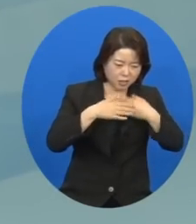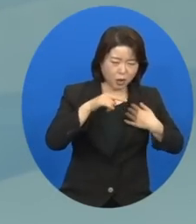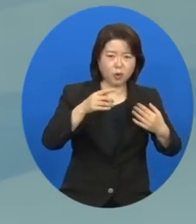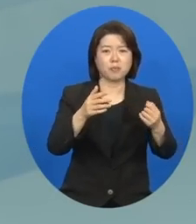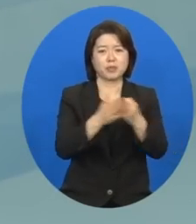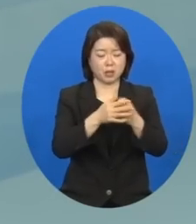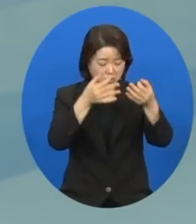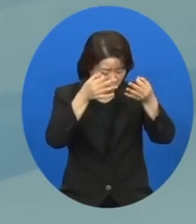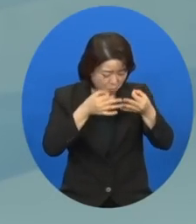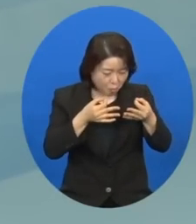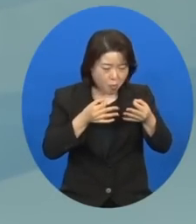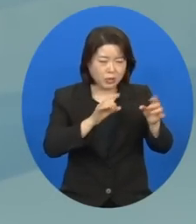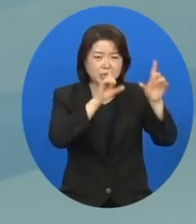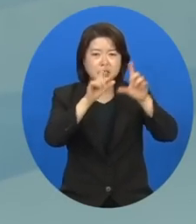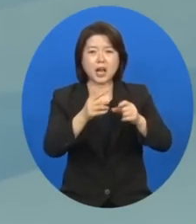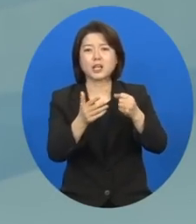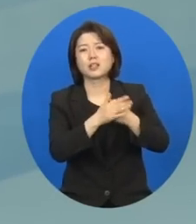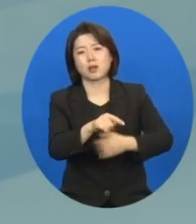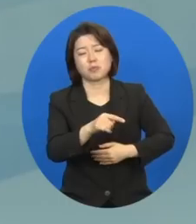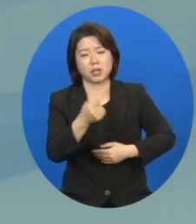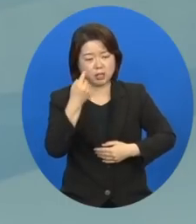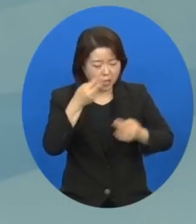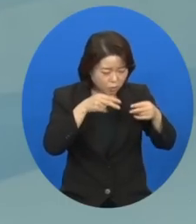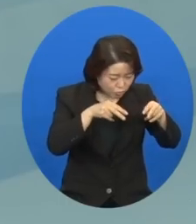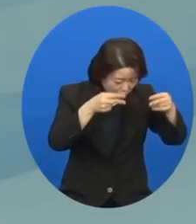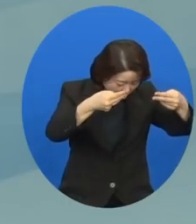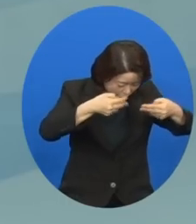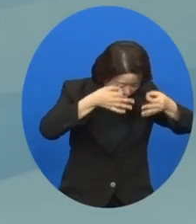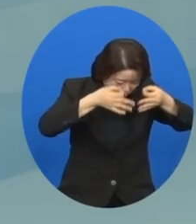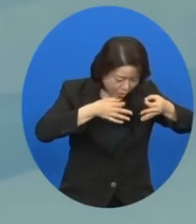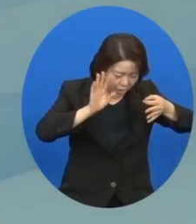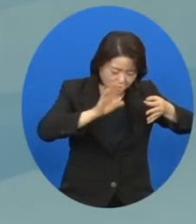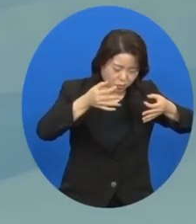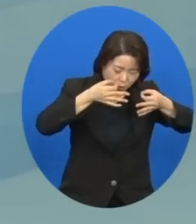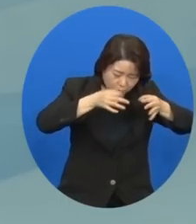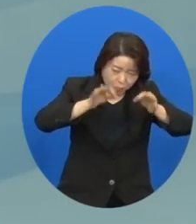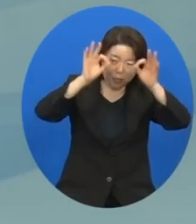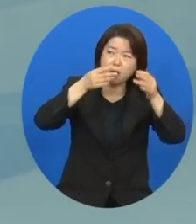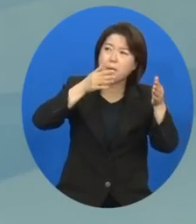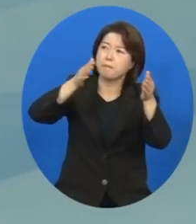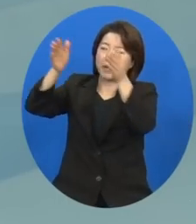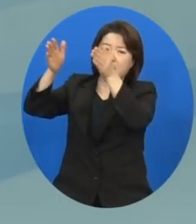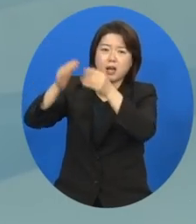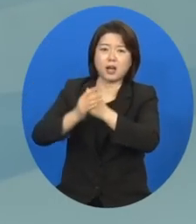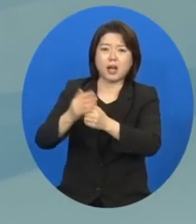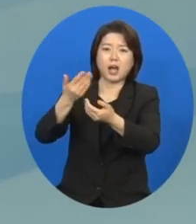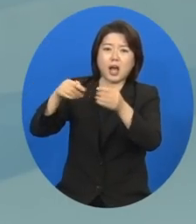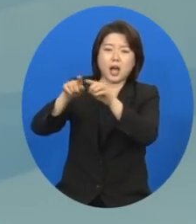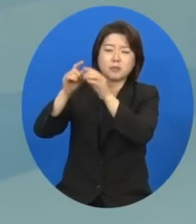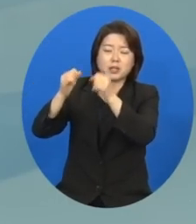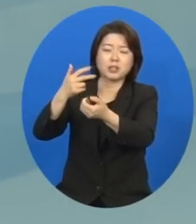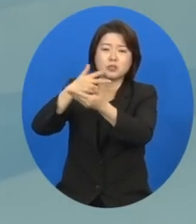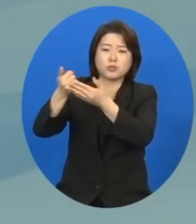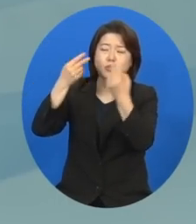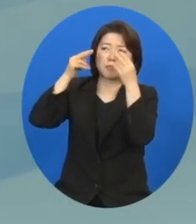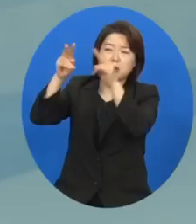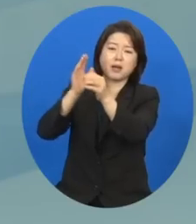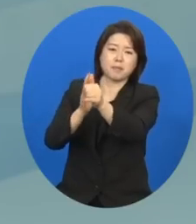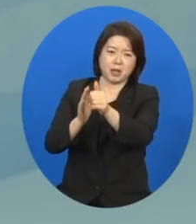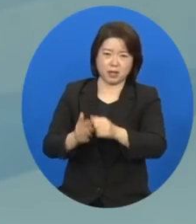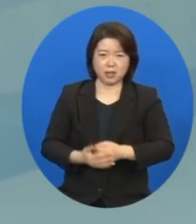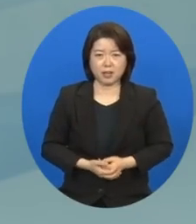우리가 살아가기 때문에 그래요. 우리의 눈을 들어서 우리 안에 계신 주님 또한 우리 함께 하신 주님을 이 시간 바라보십시다.